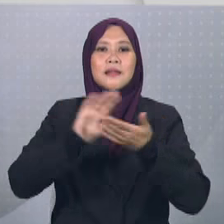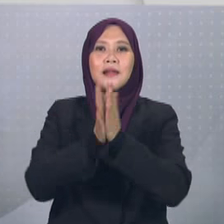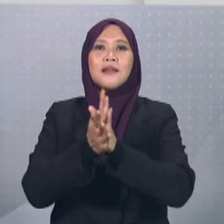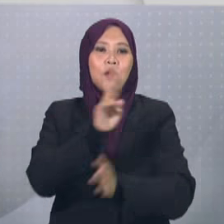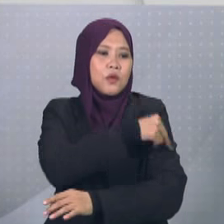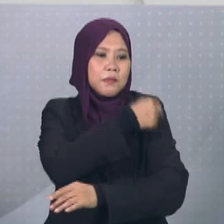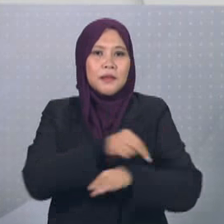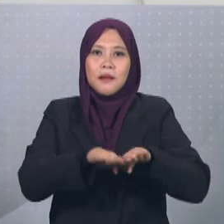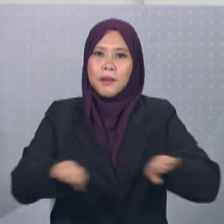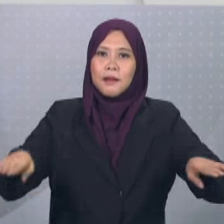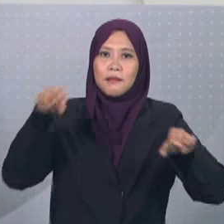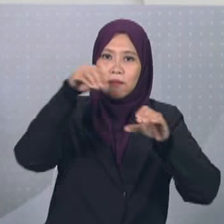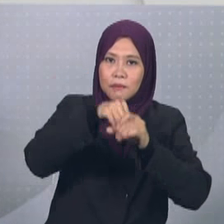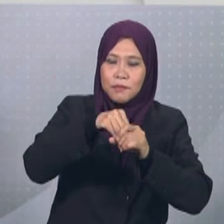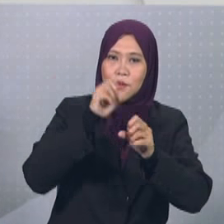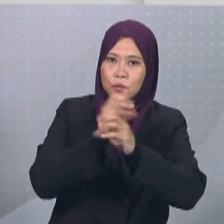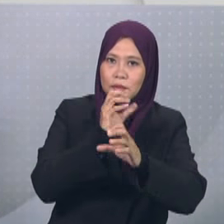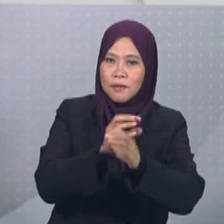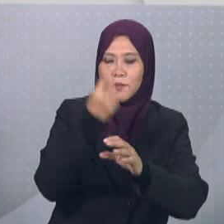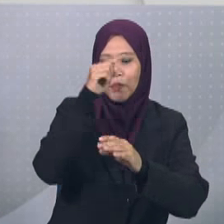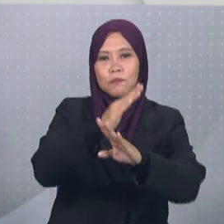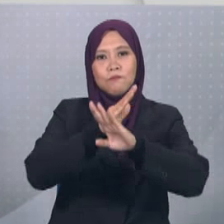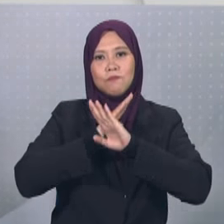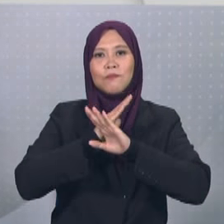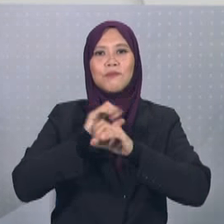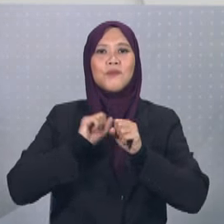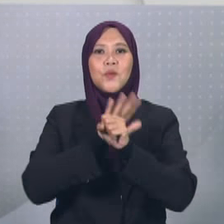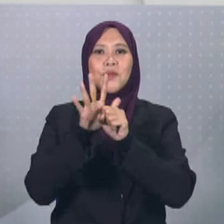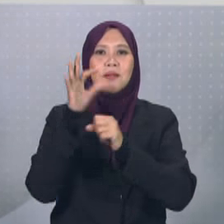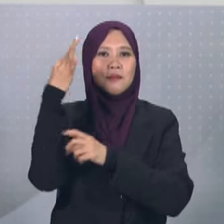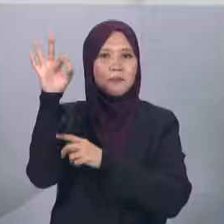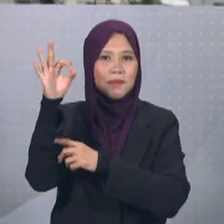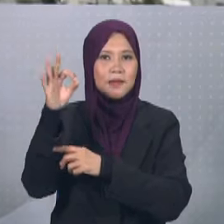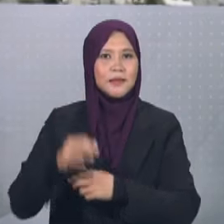dan klinik lapangan dalam usaha memerangi wabak COVID-19.